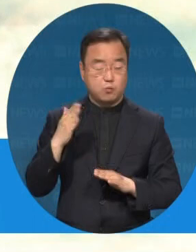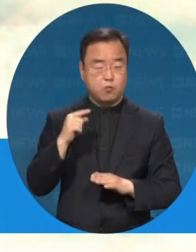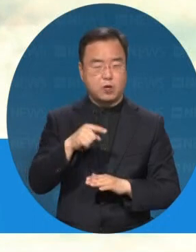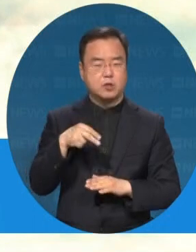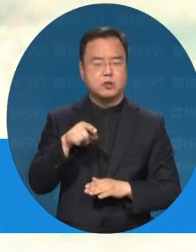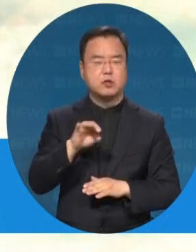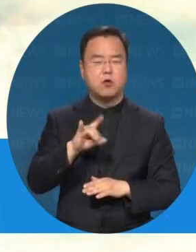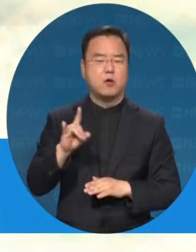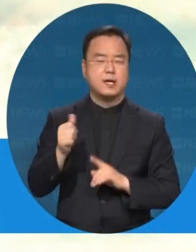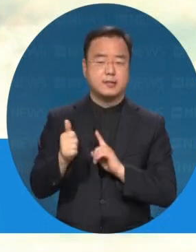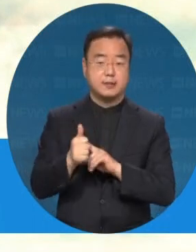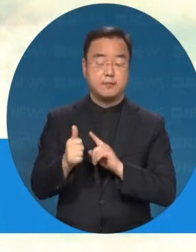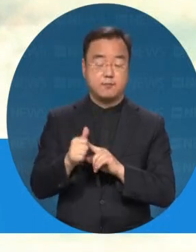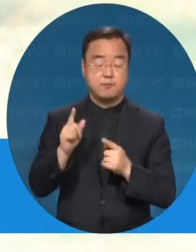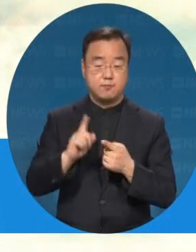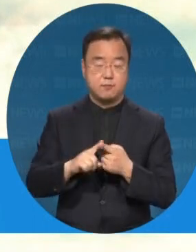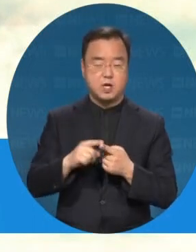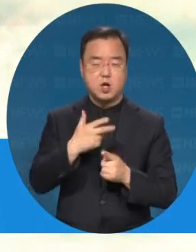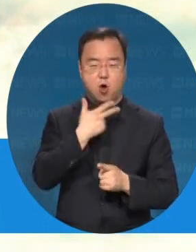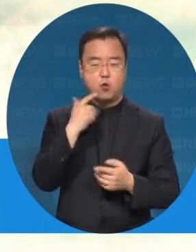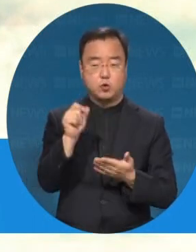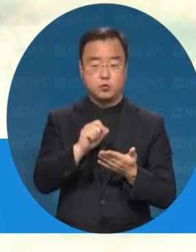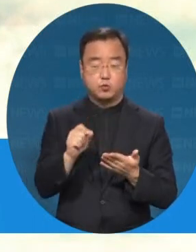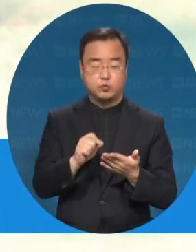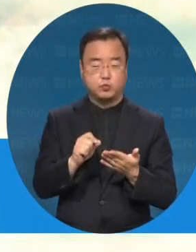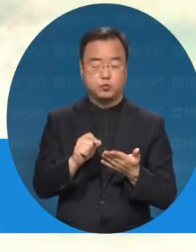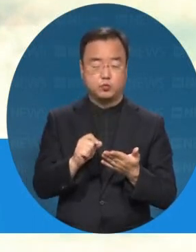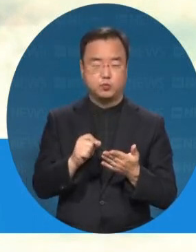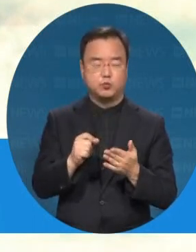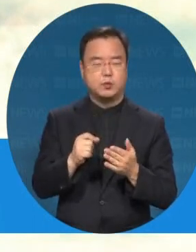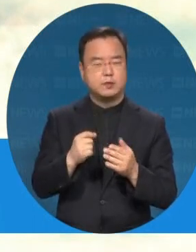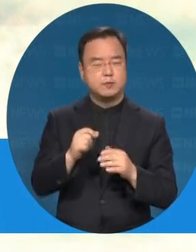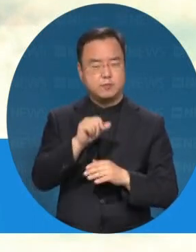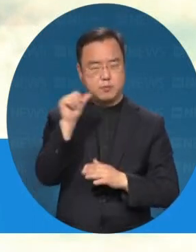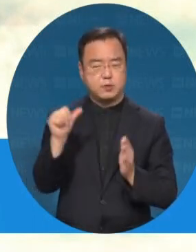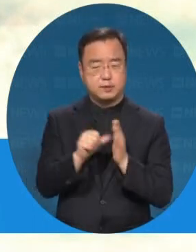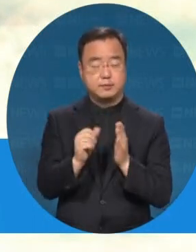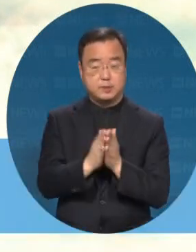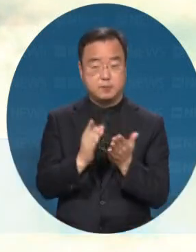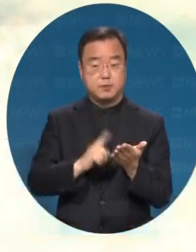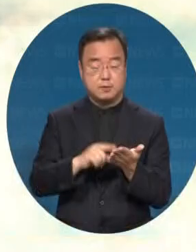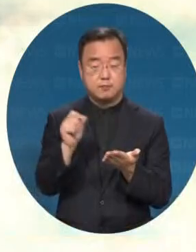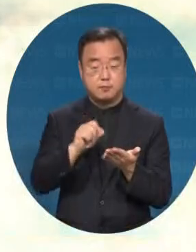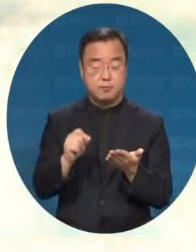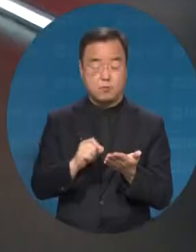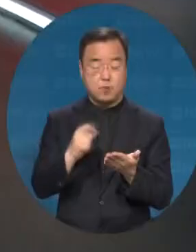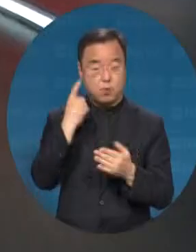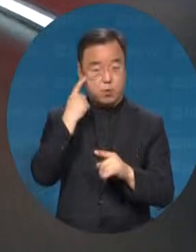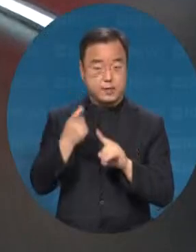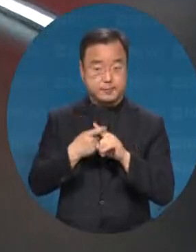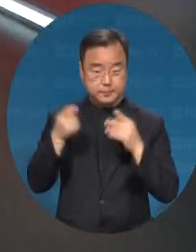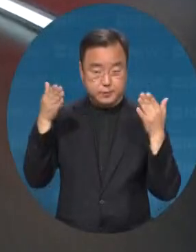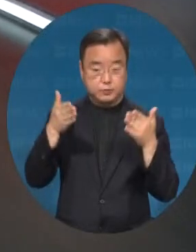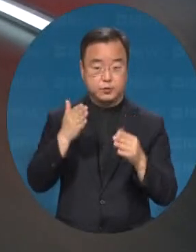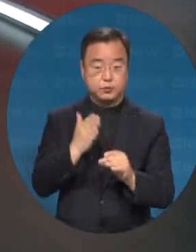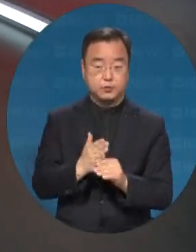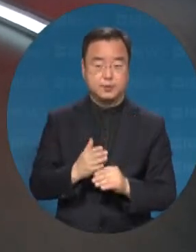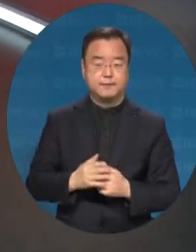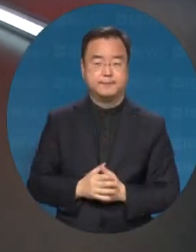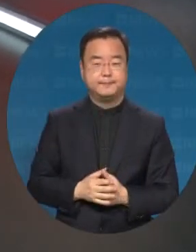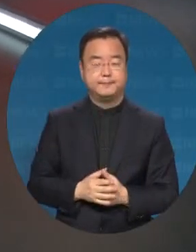주목받고 있는데요 최병현 한국 고전 세계화 연구소장과 이야기 나눠봅니다 어서 오세요